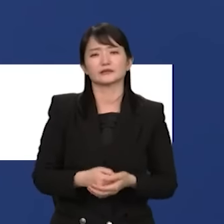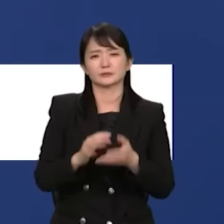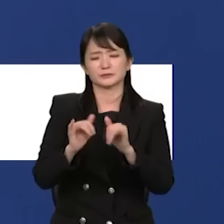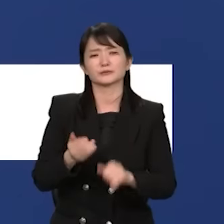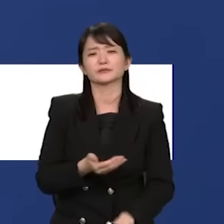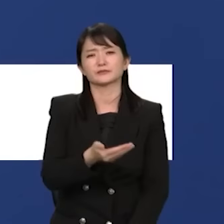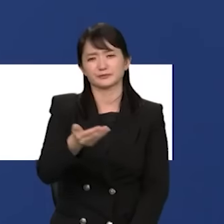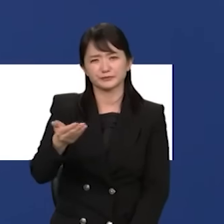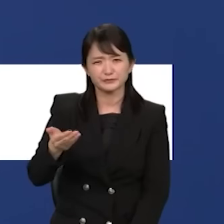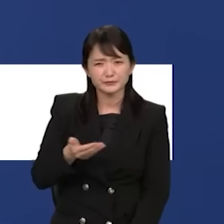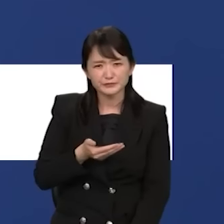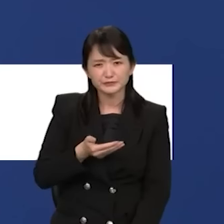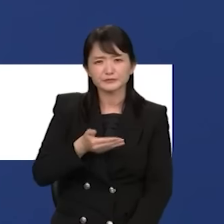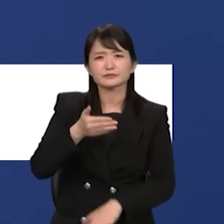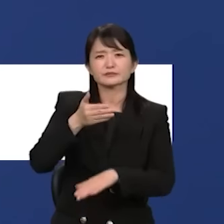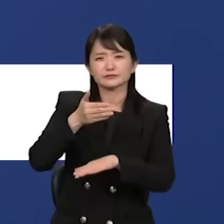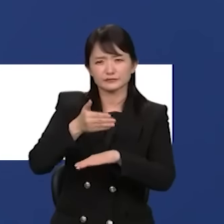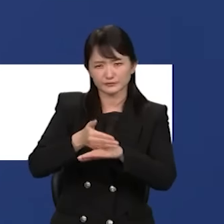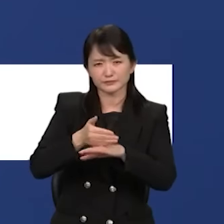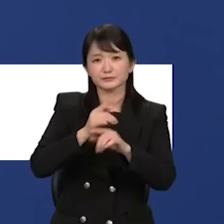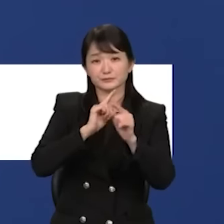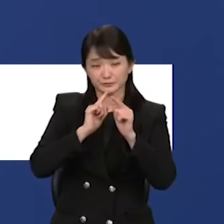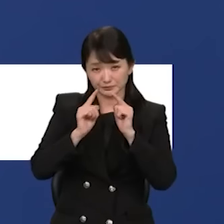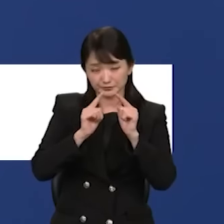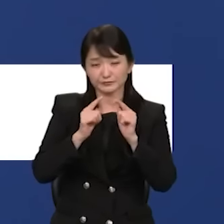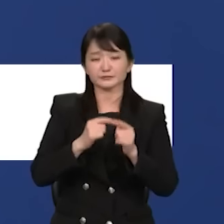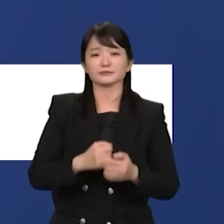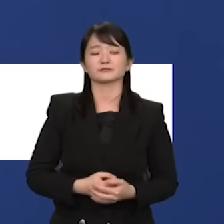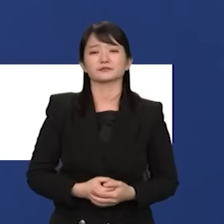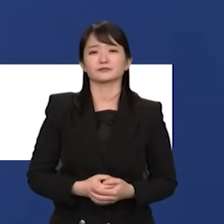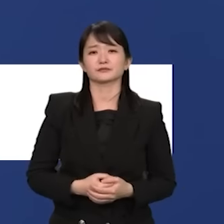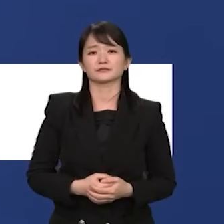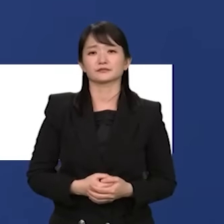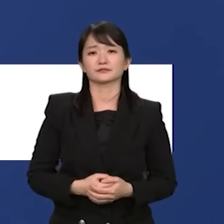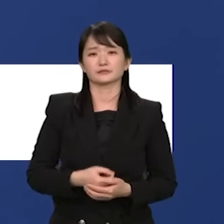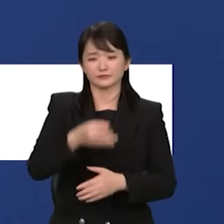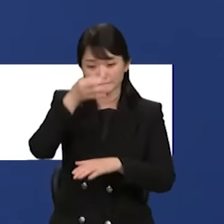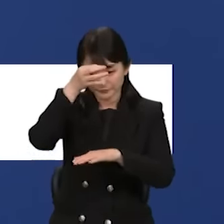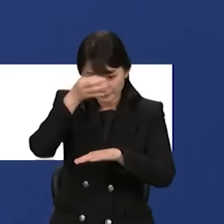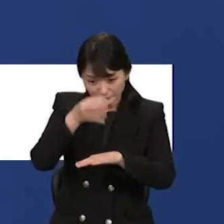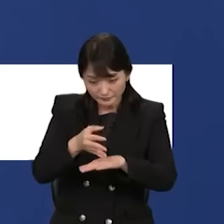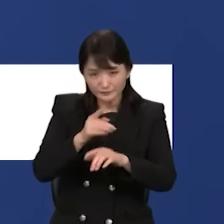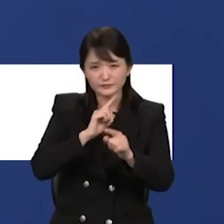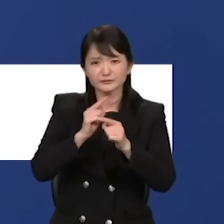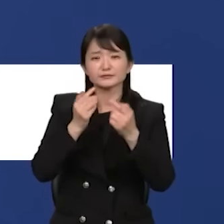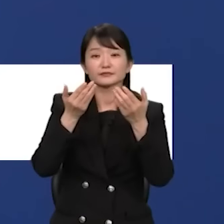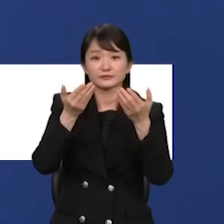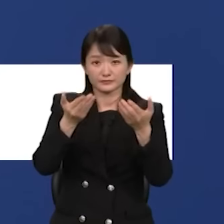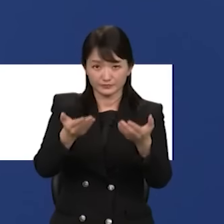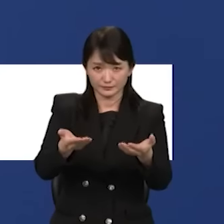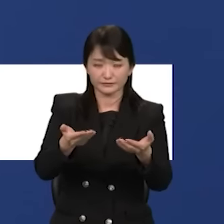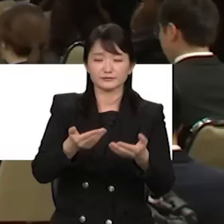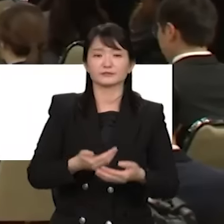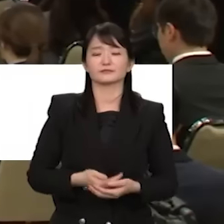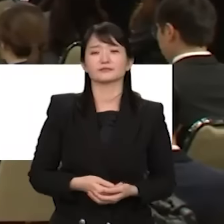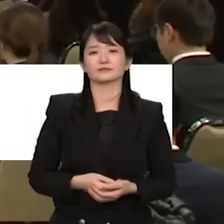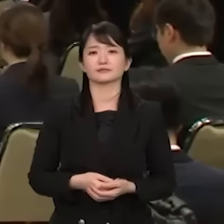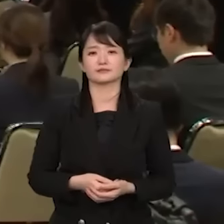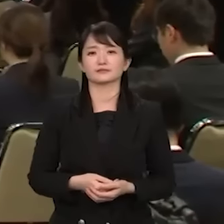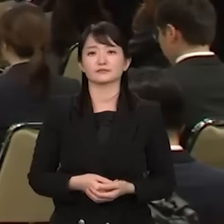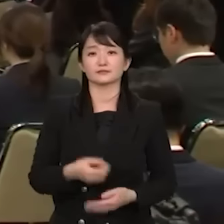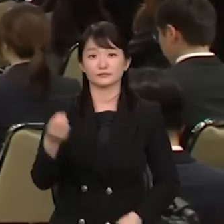국민들께 감사 말씀과 또 사과 말씀을 드려야 되겠다라고 생각을 했고